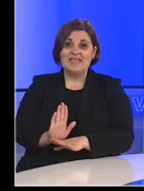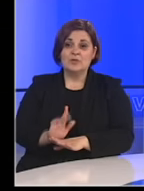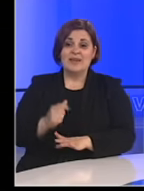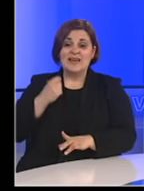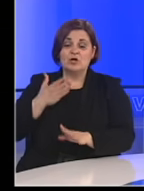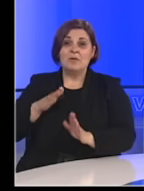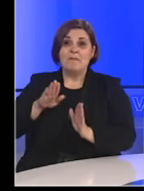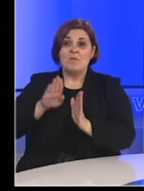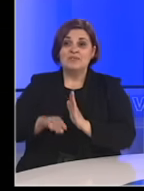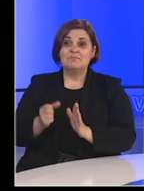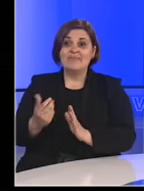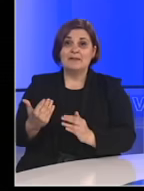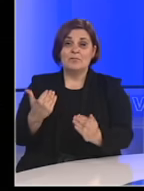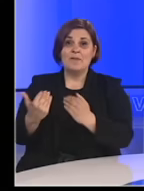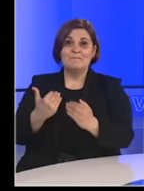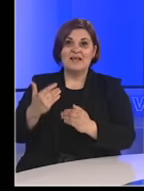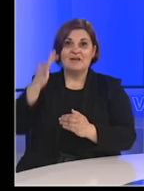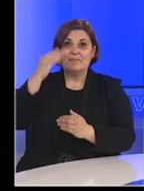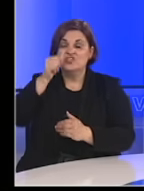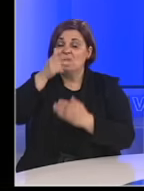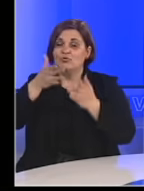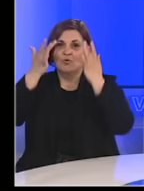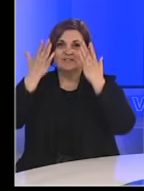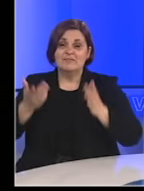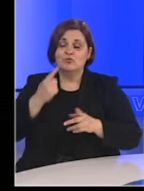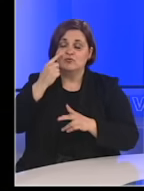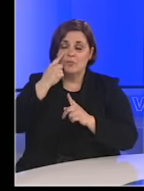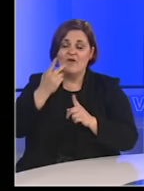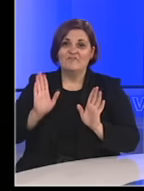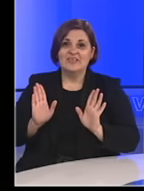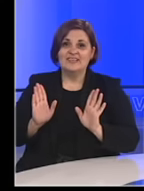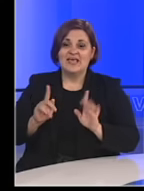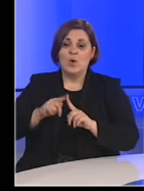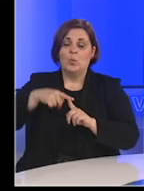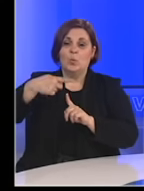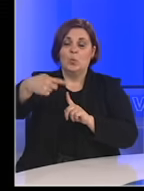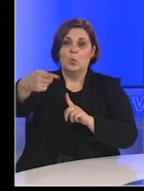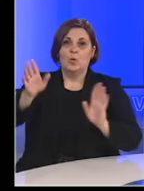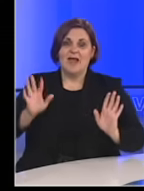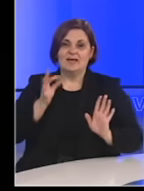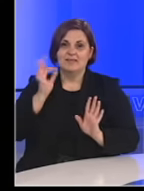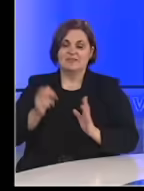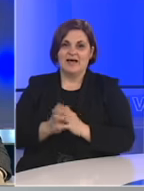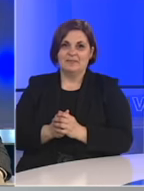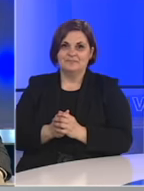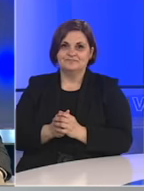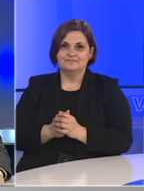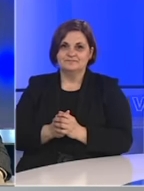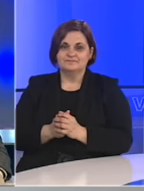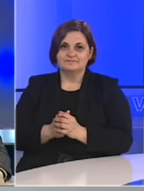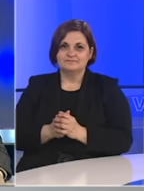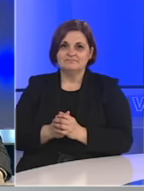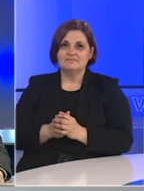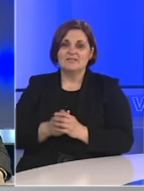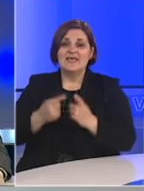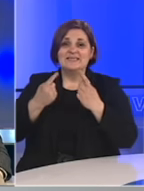dana imamo smanjen broj. Da li to znači ili šta to znači, to ćemo vidjeti u narednim danima.